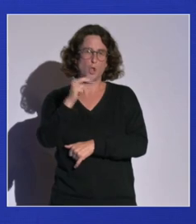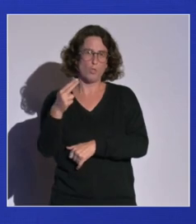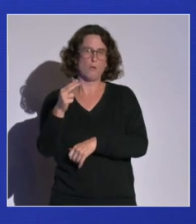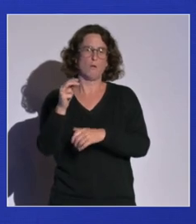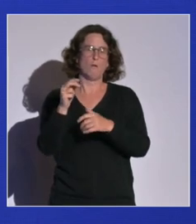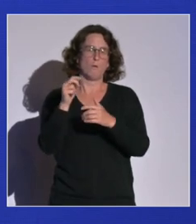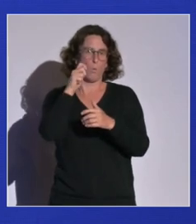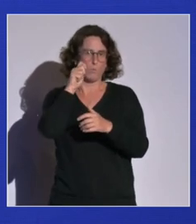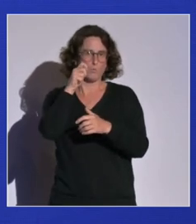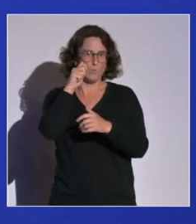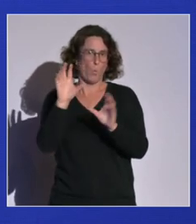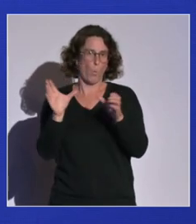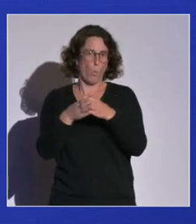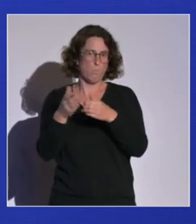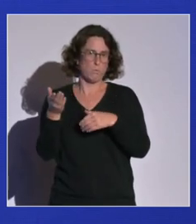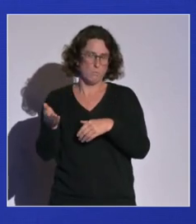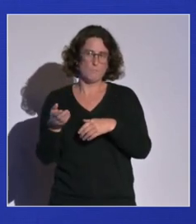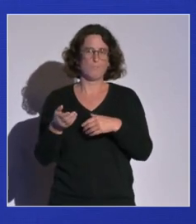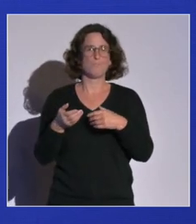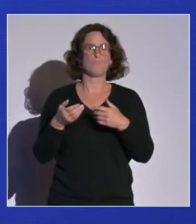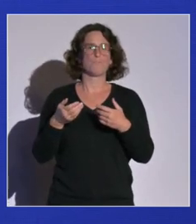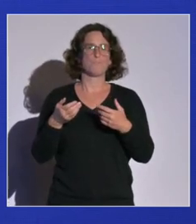Boston Consulting Group, qui est